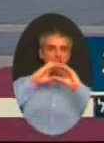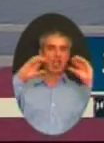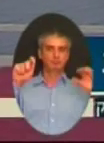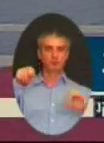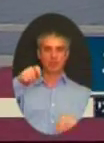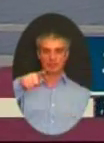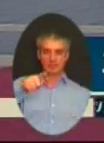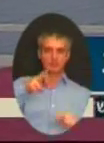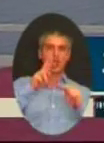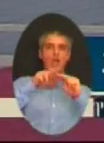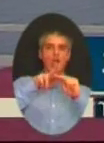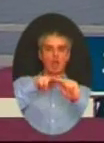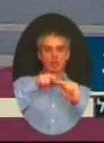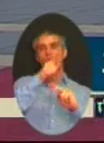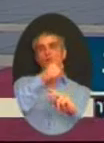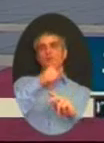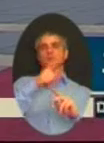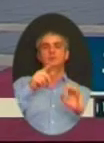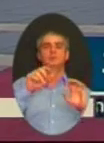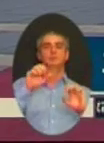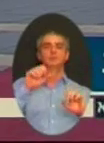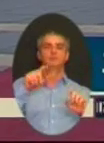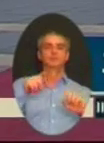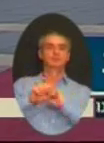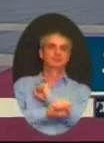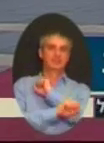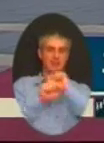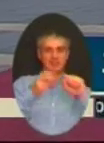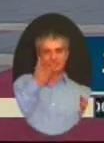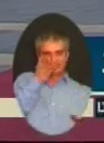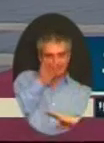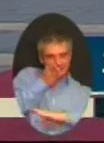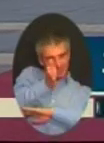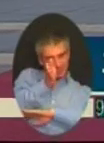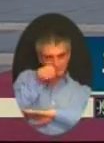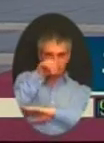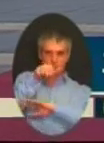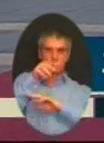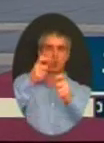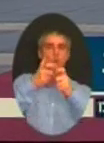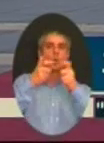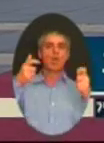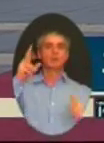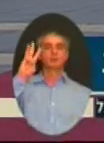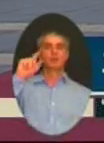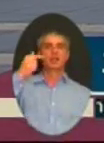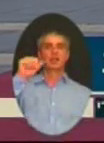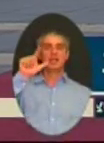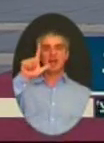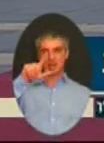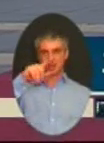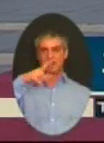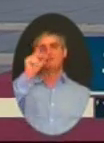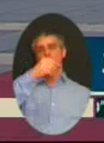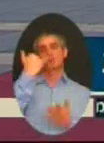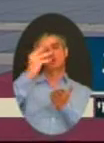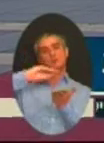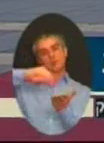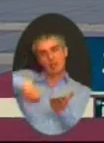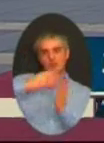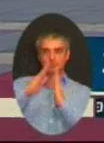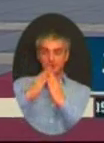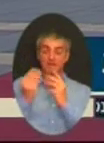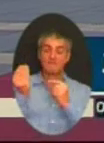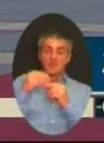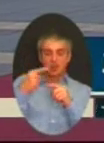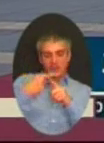הרחבה. אחר כך ייכנס מייקל פנס לתוך אולם שגל ויחתום על ספר האורחים, ובעוד חצי